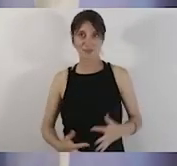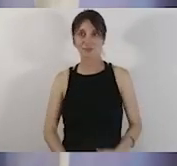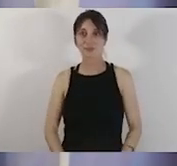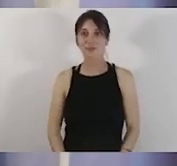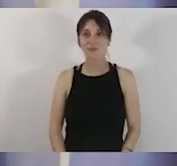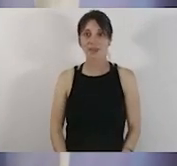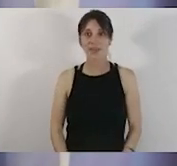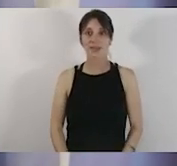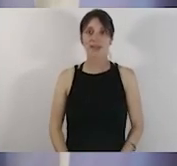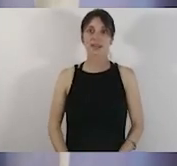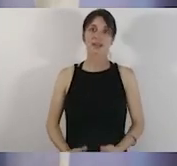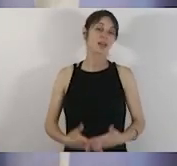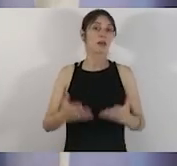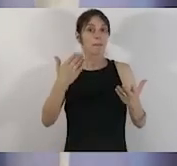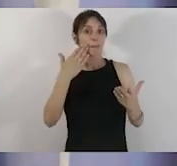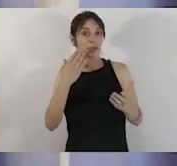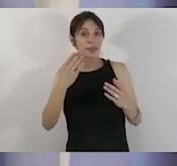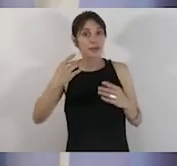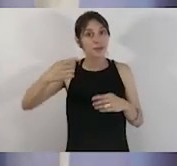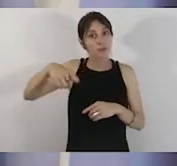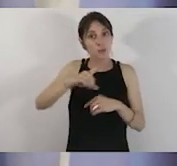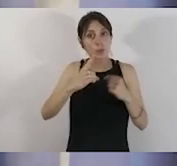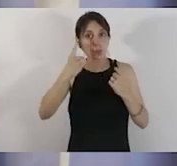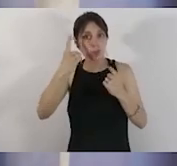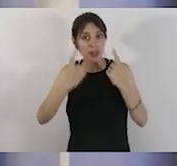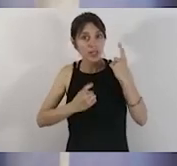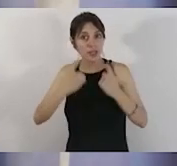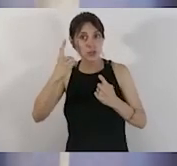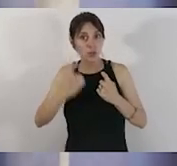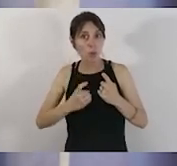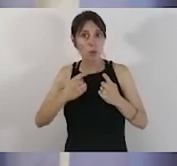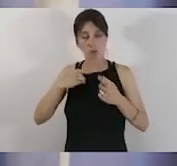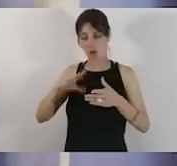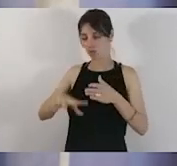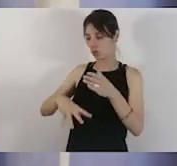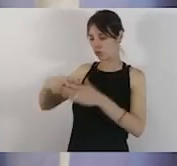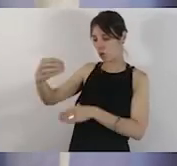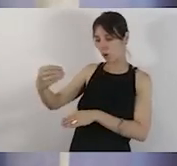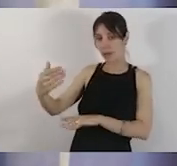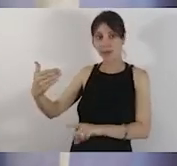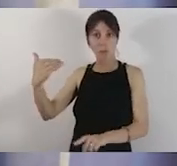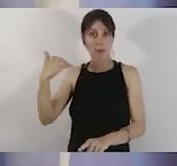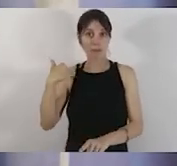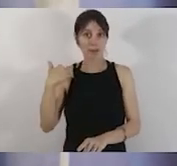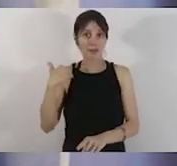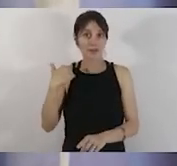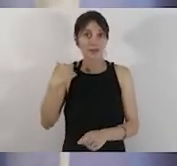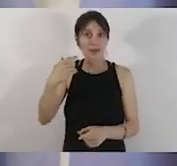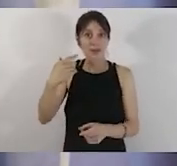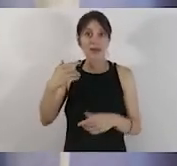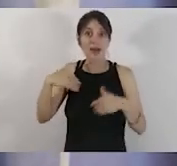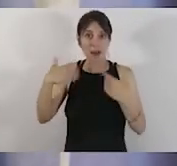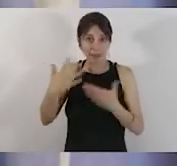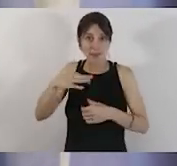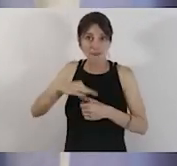Je vais donc sortir si vous avez des questions et puis vous venez me chercher pour le vote. Est-ce que